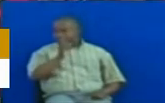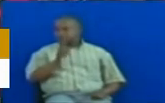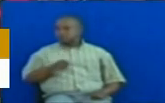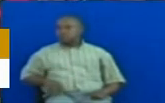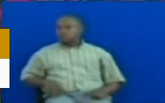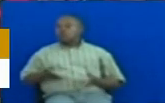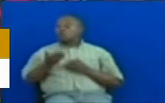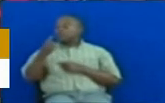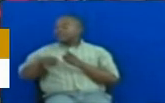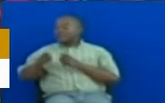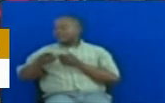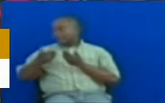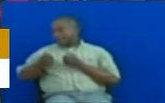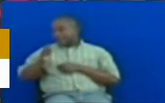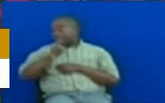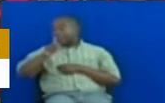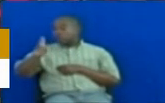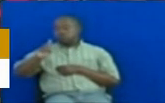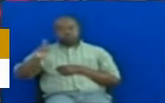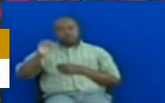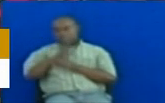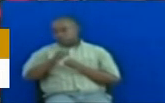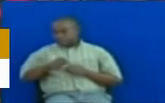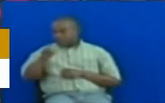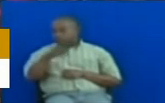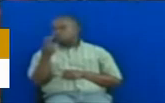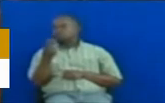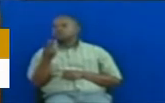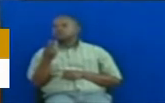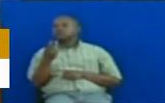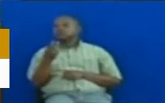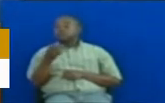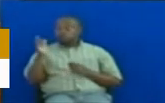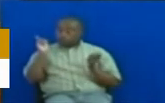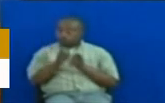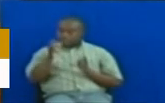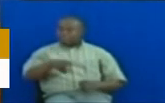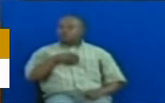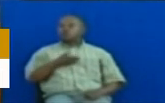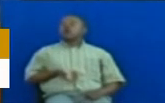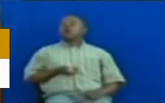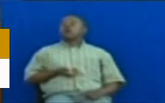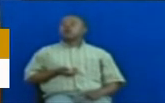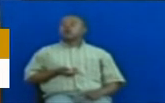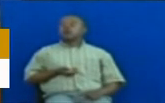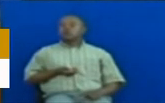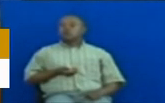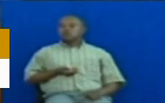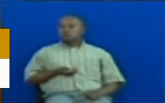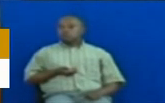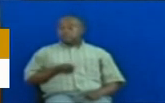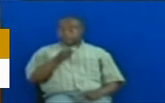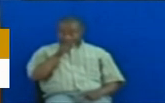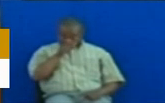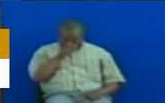executive committee inakutana mara mbili tu kwa mwaka hapa, si na kwa dharura mara moja zaidi. Na hiyo executive committee